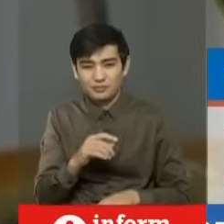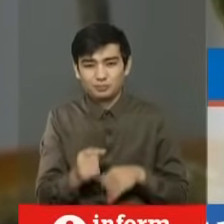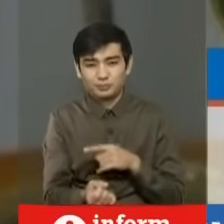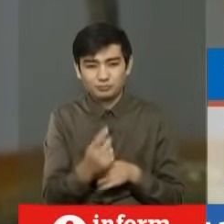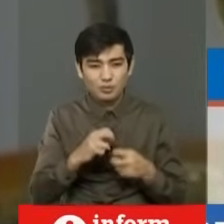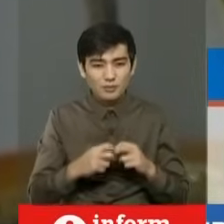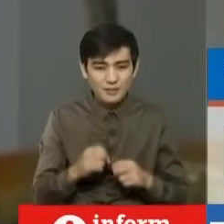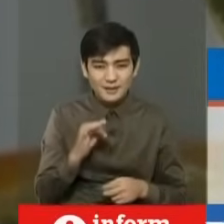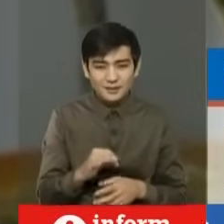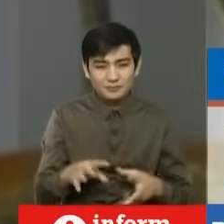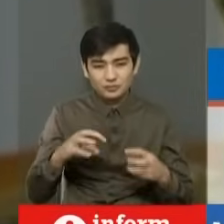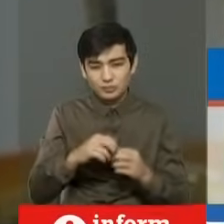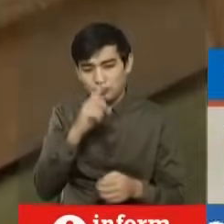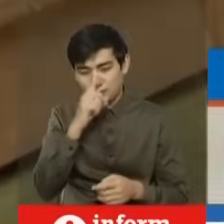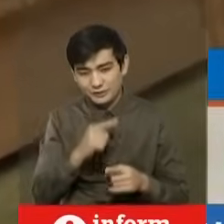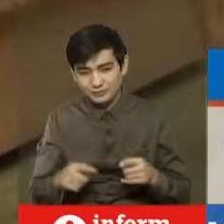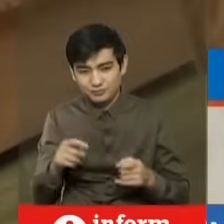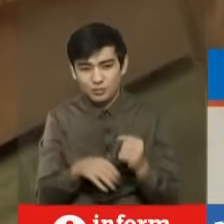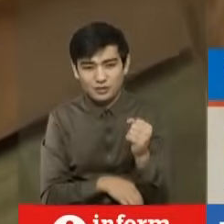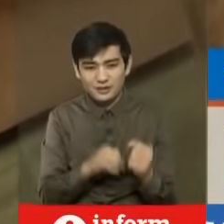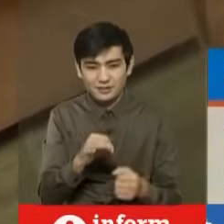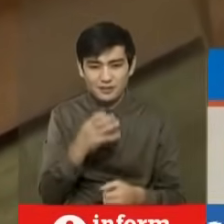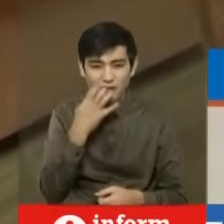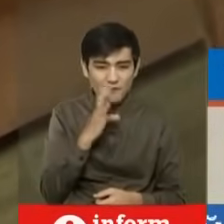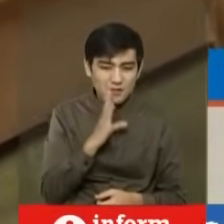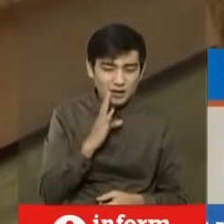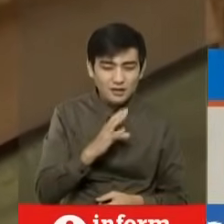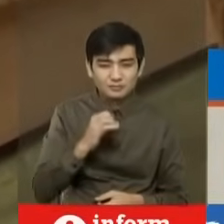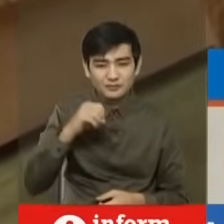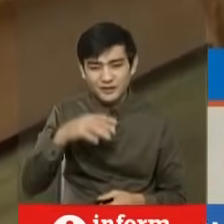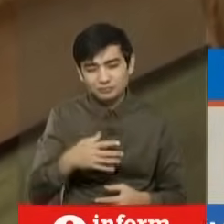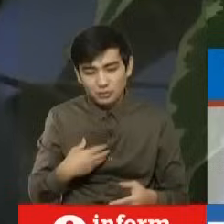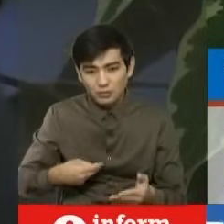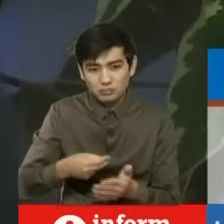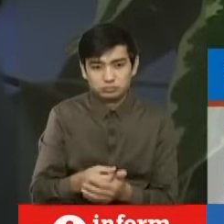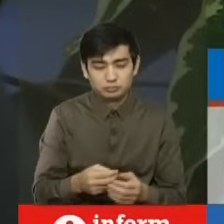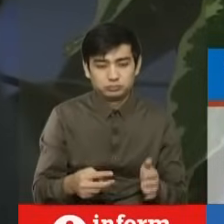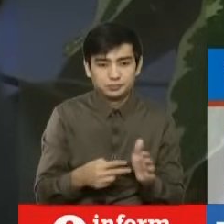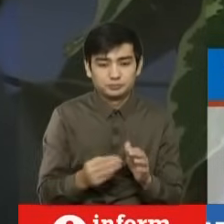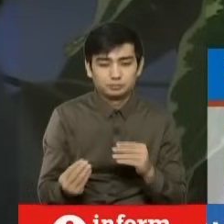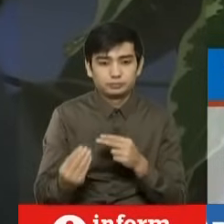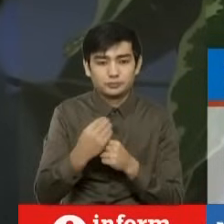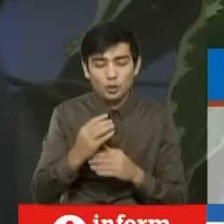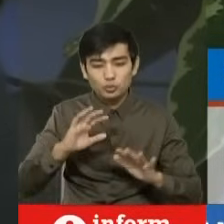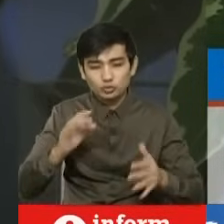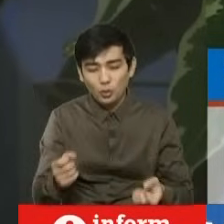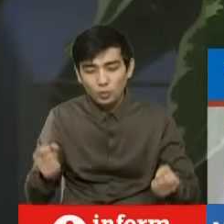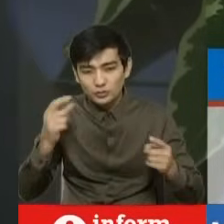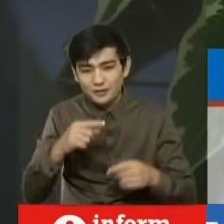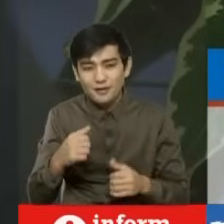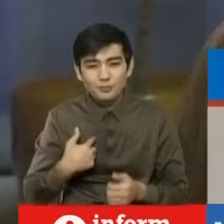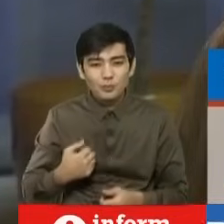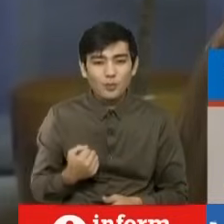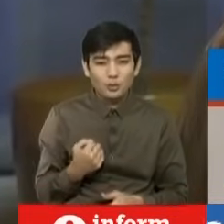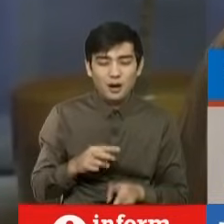стала замечать рост начислений в квитанции за холодную и горячую воду пиня на повышение тарифов пока случайно не выяснила что такая же история у её